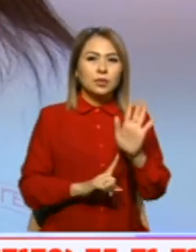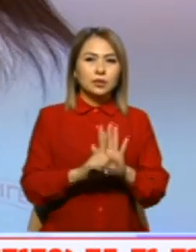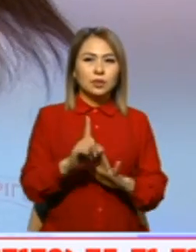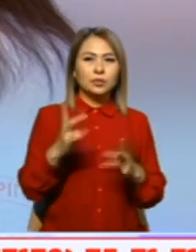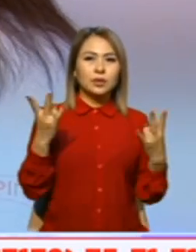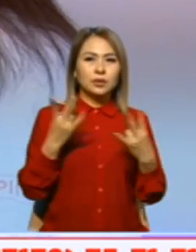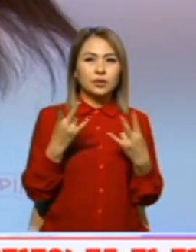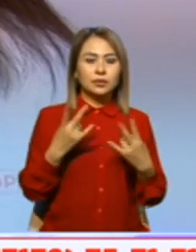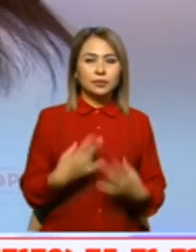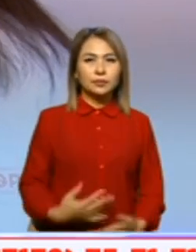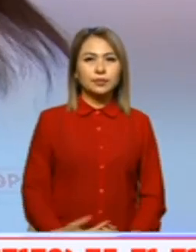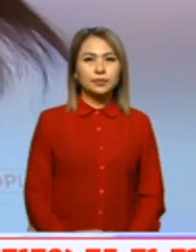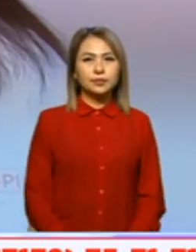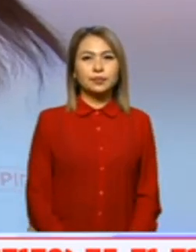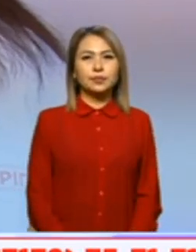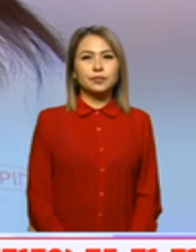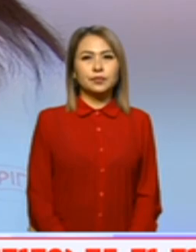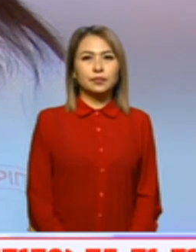керек.